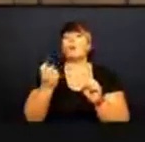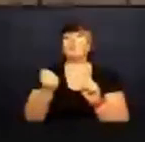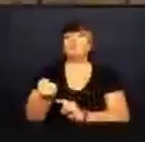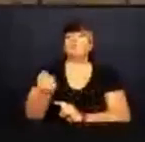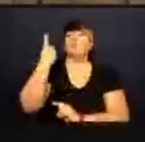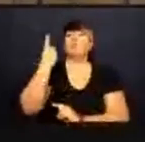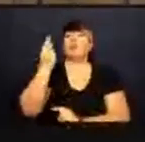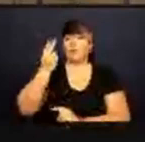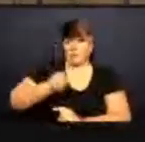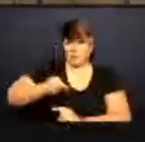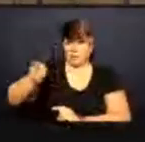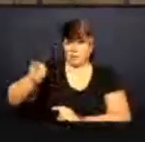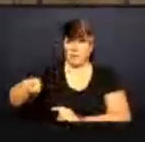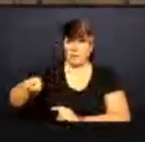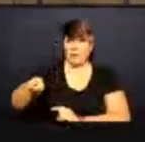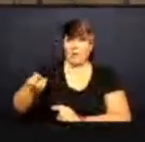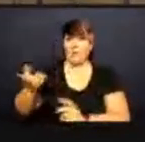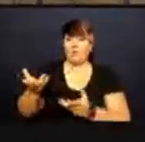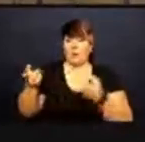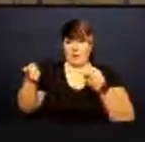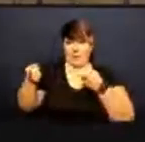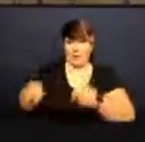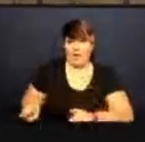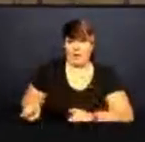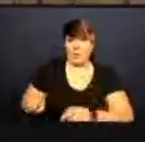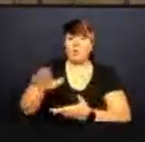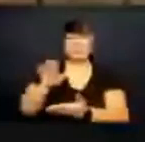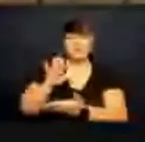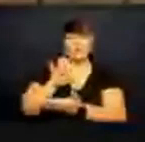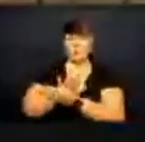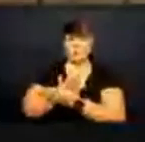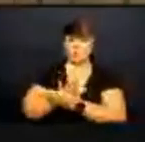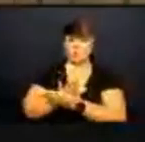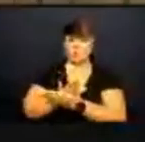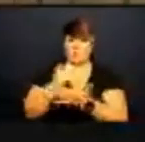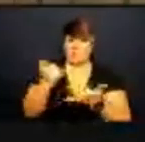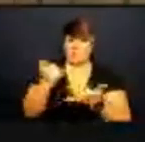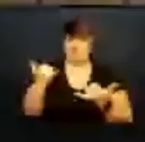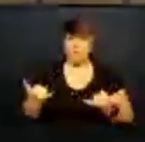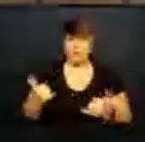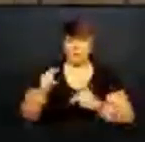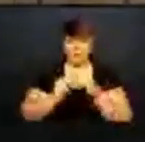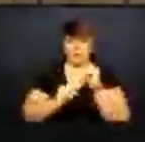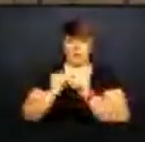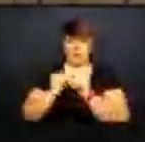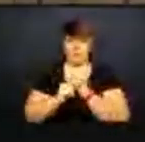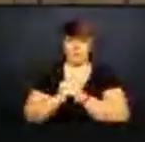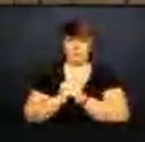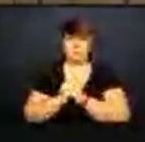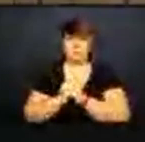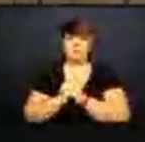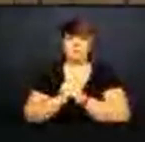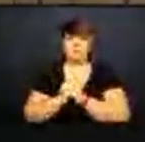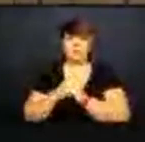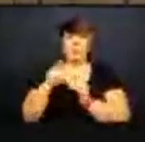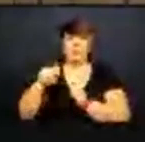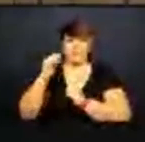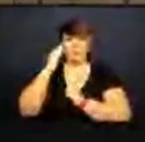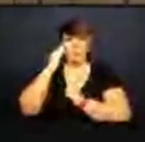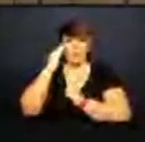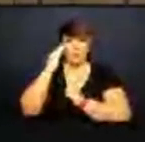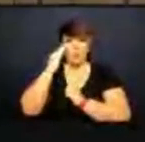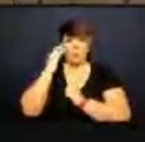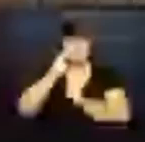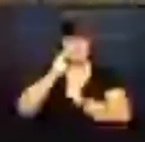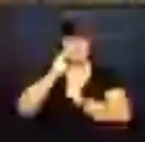kwa haraka zaidi kuliko shule zingine. Hali hii kwa kweli si hali nzuri. Hasa pale ambapo tunazungumzia